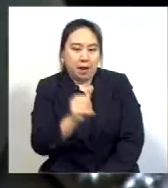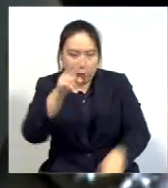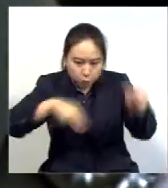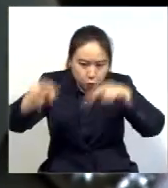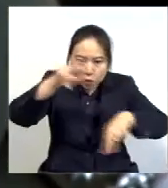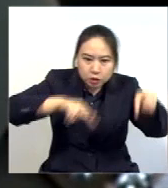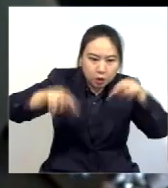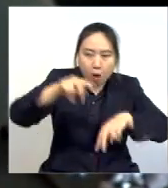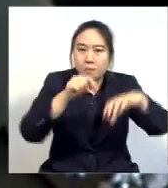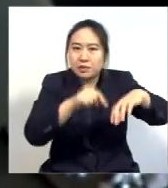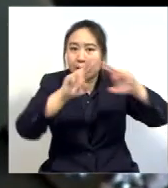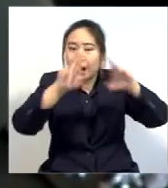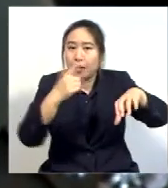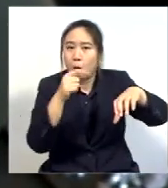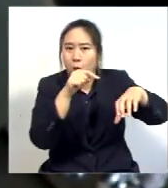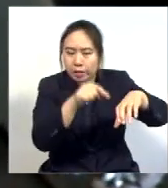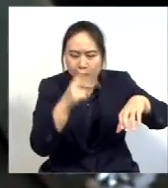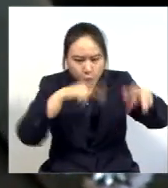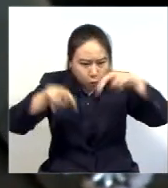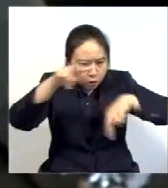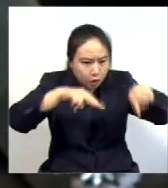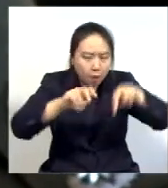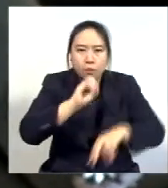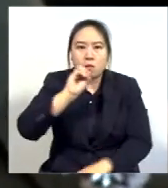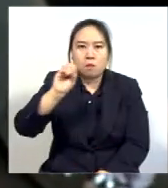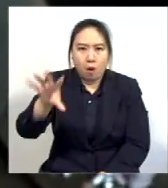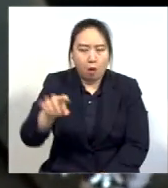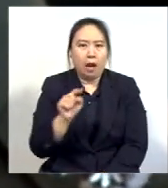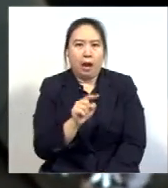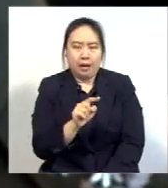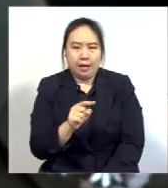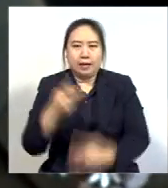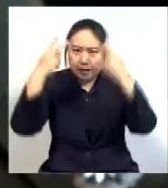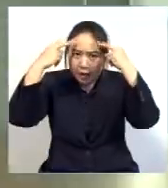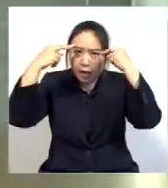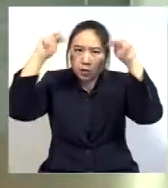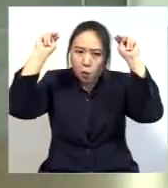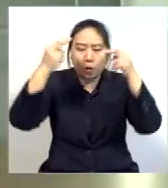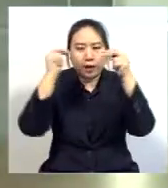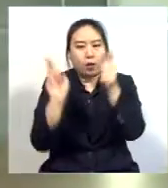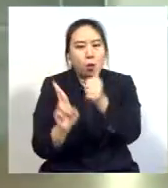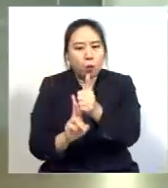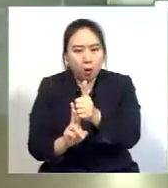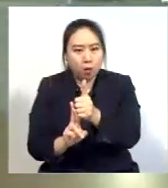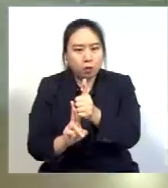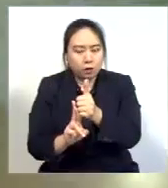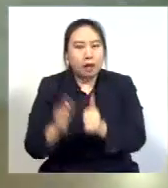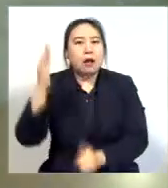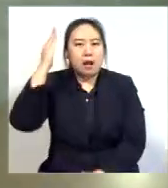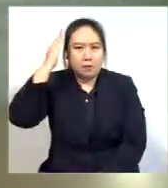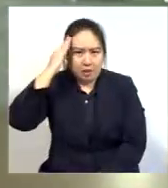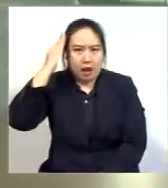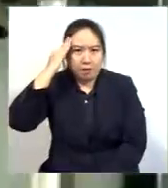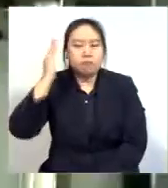จสอบจุดเกิดเหตุนะคะพร้อมกับบอกว่าเหตุการณ์ที่เกิดขึ้นทั้งนายกรัฐมนตรีและรองนายกรัฐมนตรีรับทรา